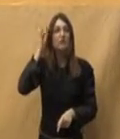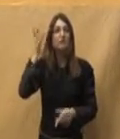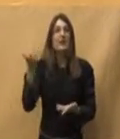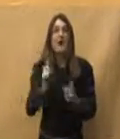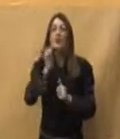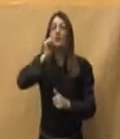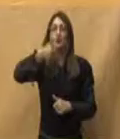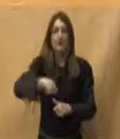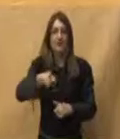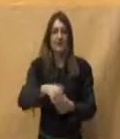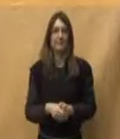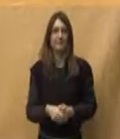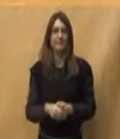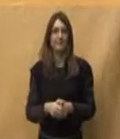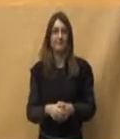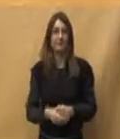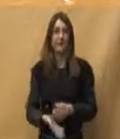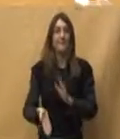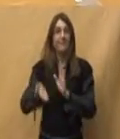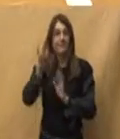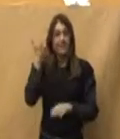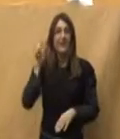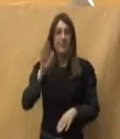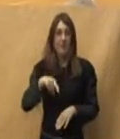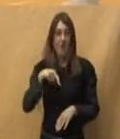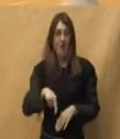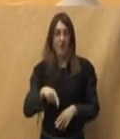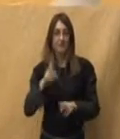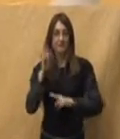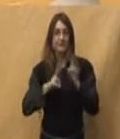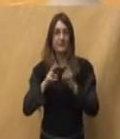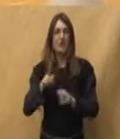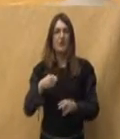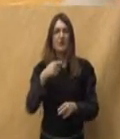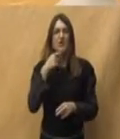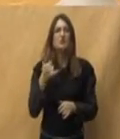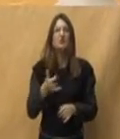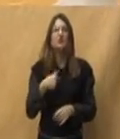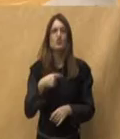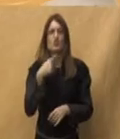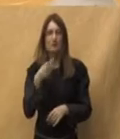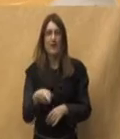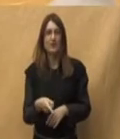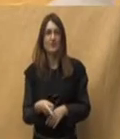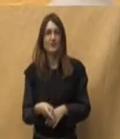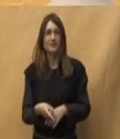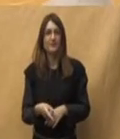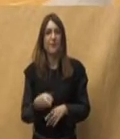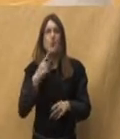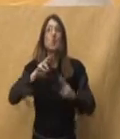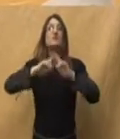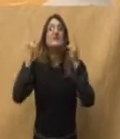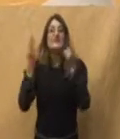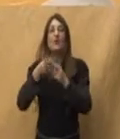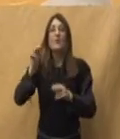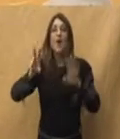sutrašnicu. Pa prije nego što bilo što mi komentirate, je pogubno što ću reći sada našim gledateljima, da u svijetu